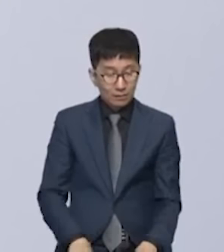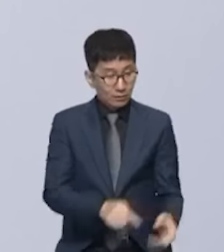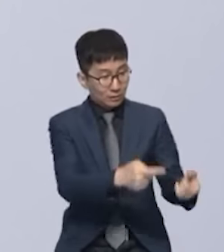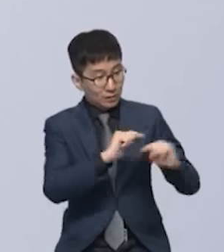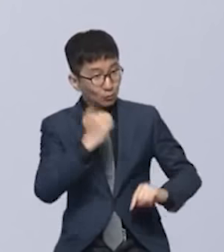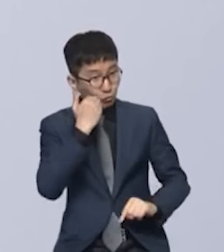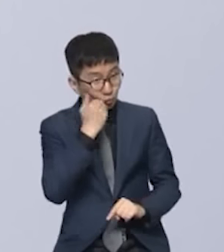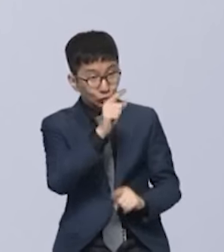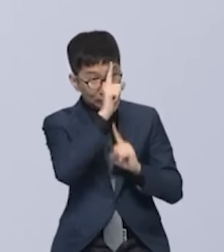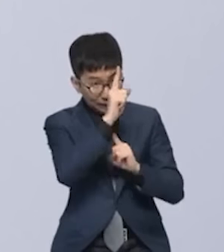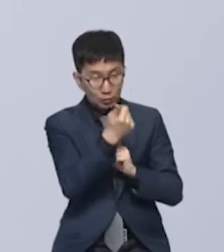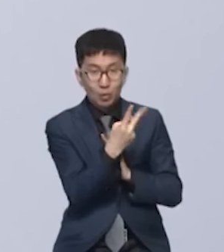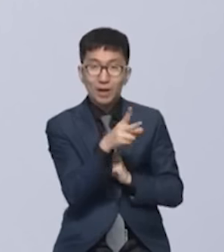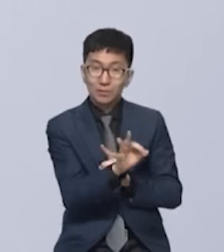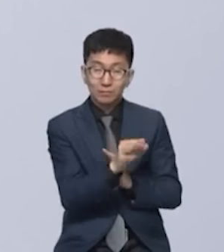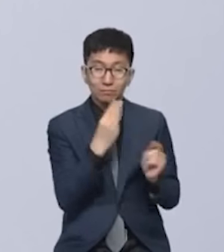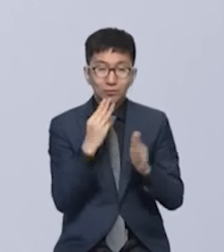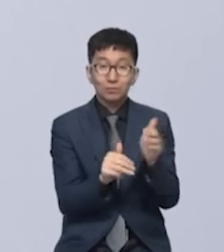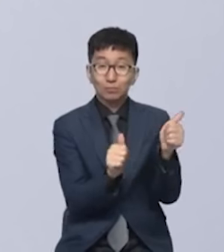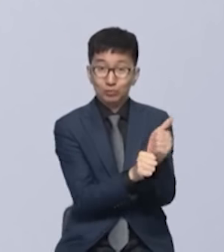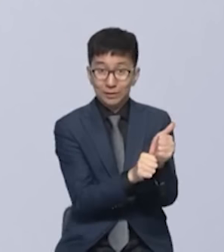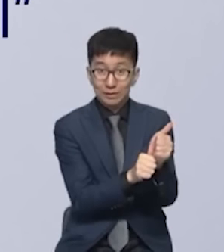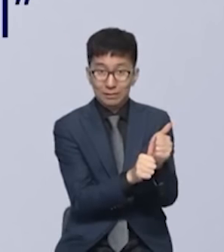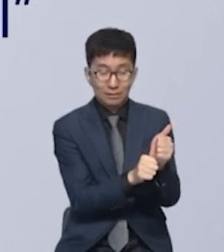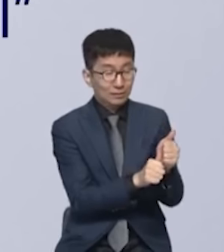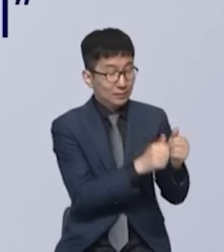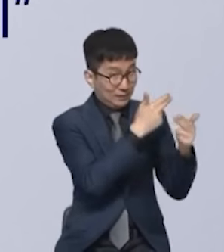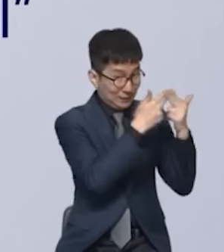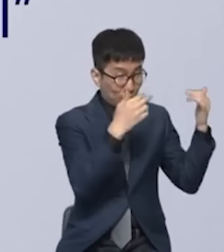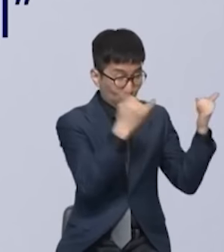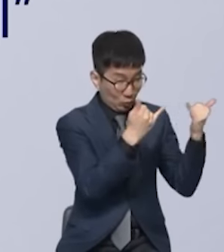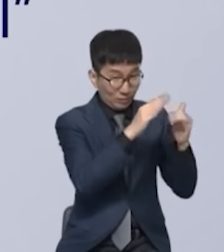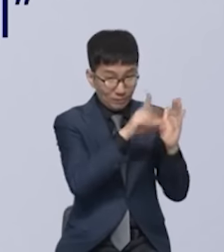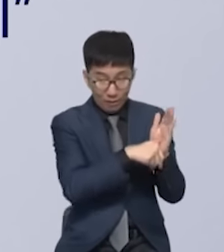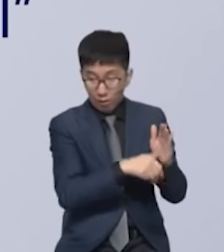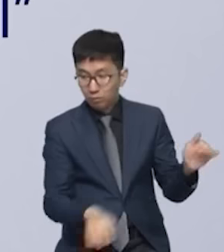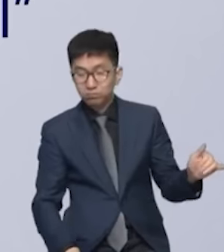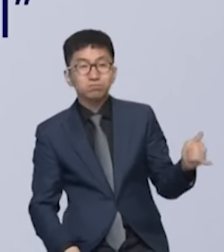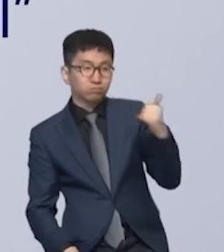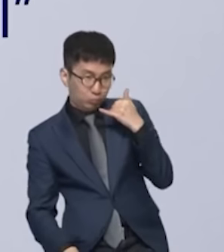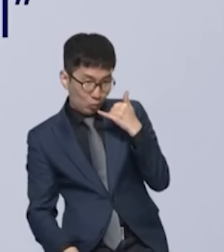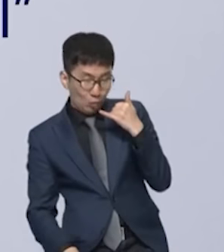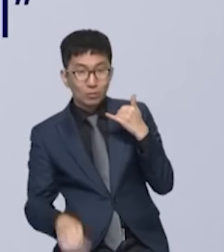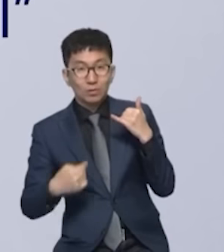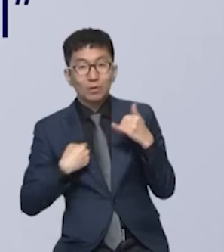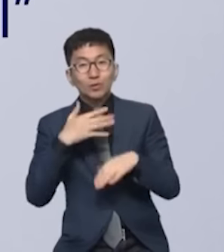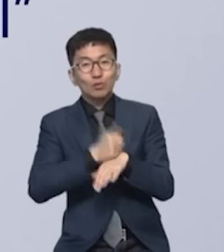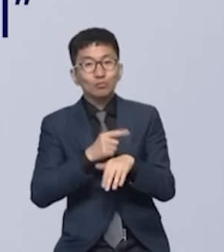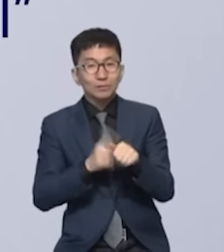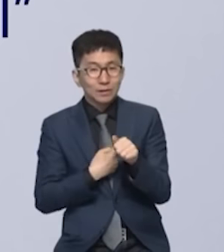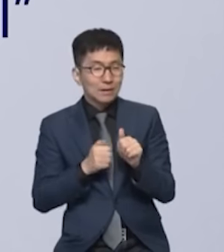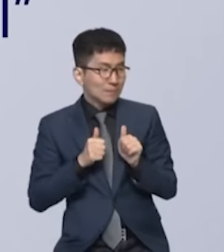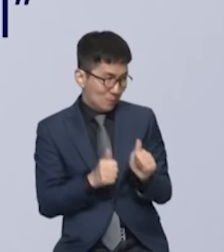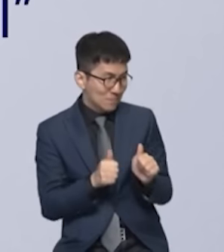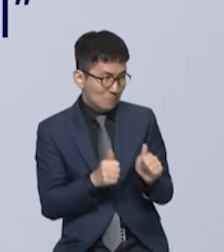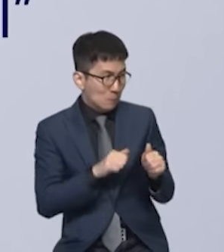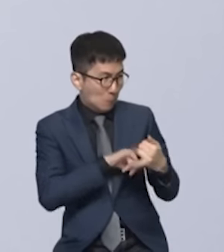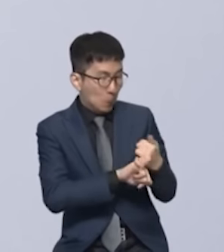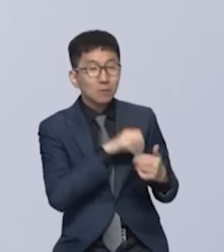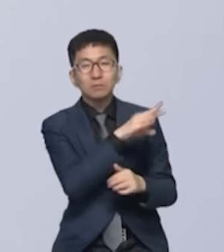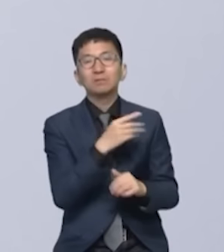전 경기도 부지사가 전화를 바꿔줘 이 대표에게 앞으로 열심히 하겠다는 취지로 이야기했다는 겁니다. 또 같은 해